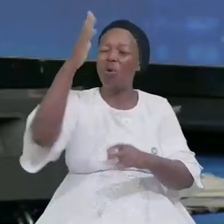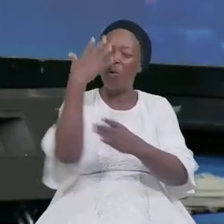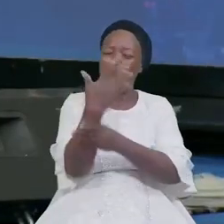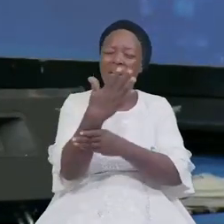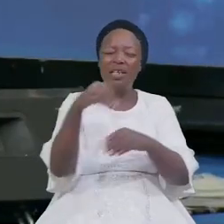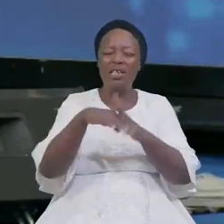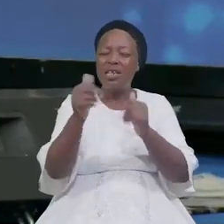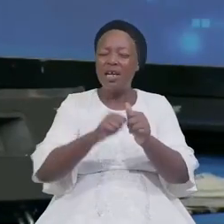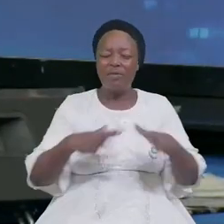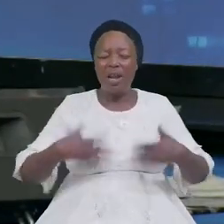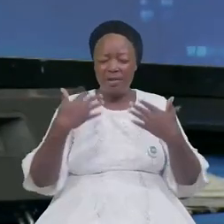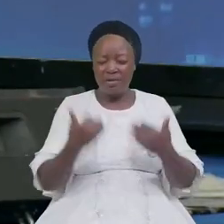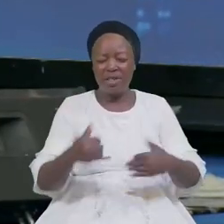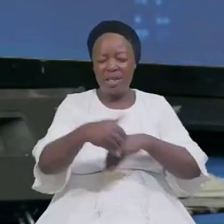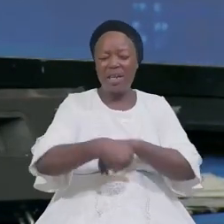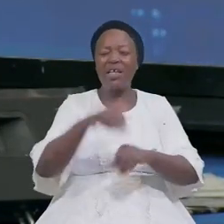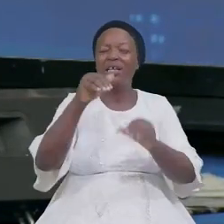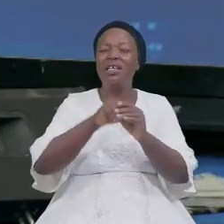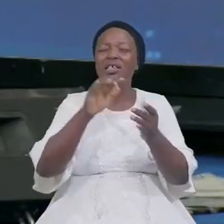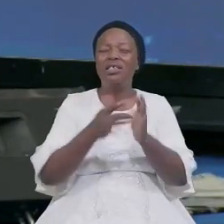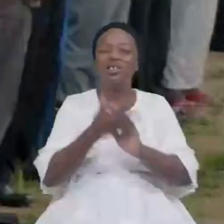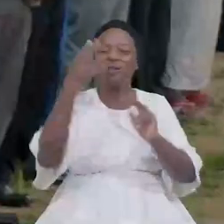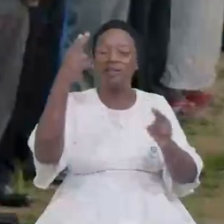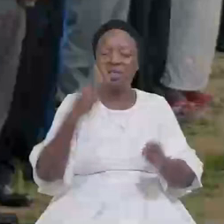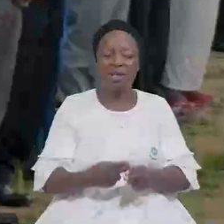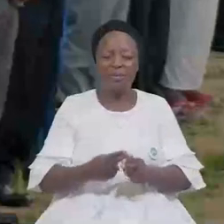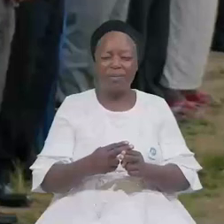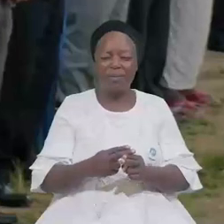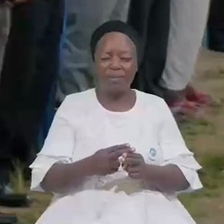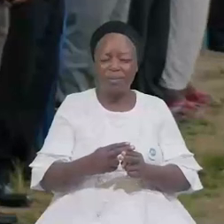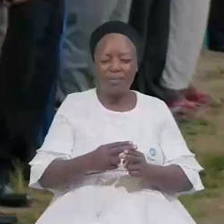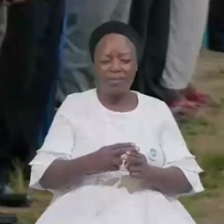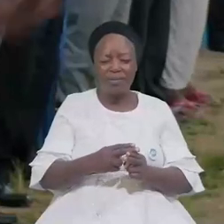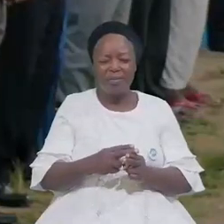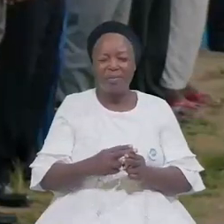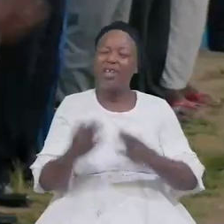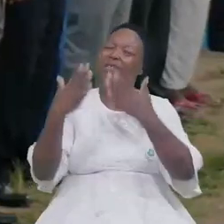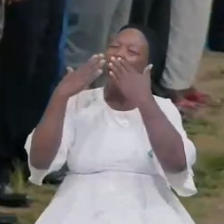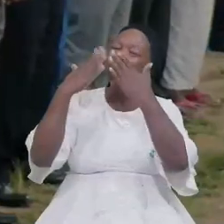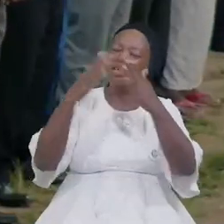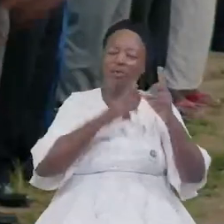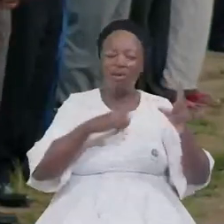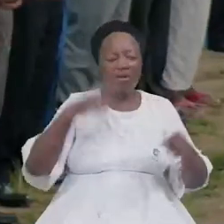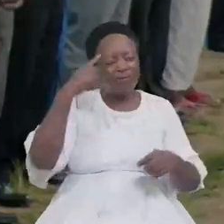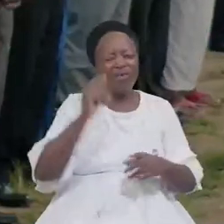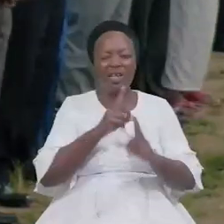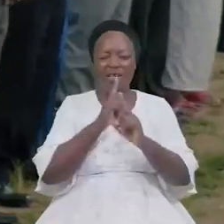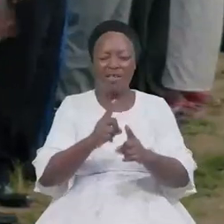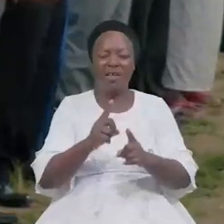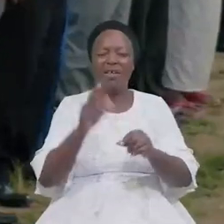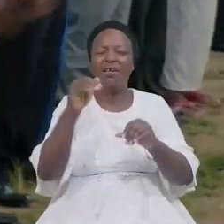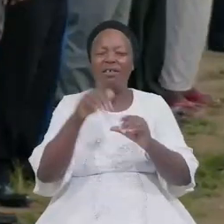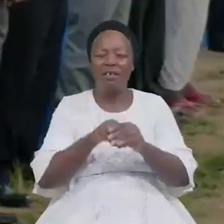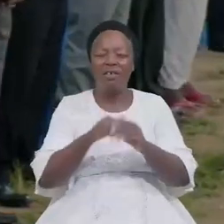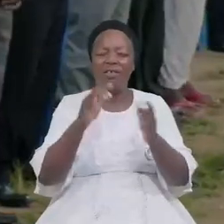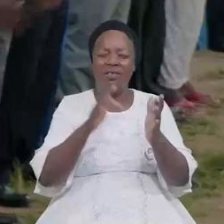dans chaque vie ce jour au nom de Jésus-Christ. Merci Seigneur pour la réponse. Au